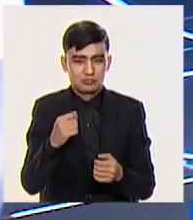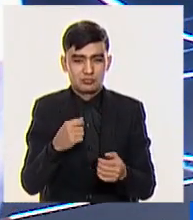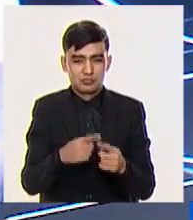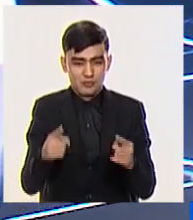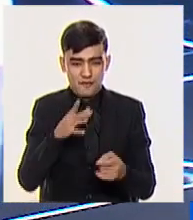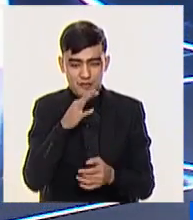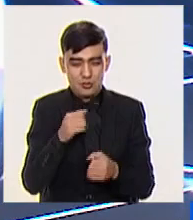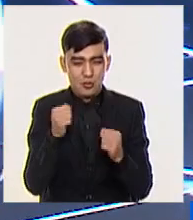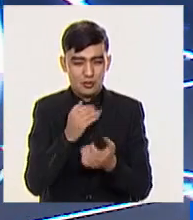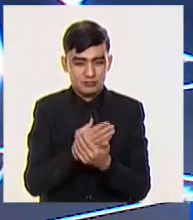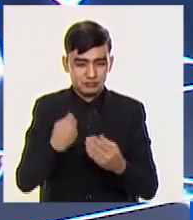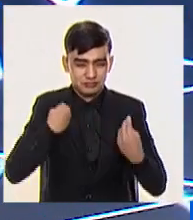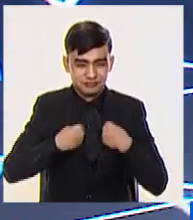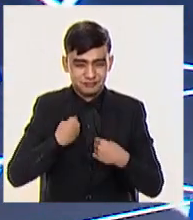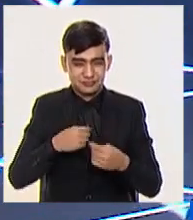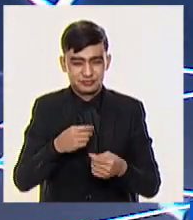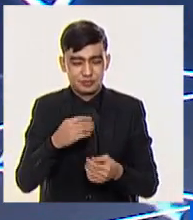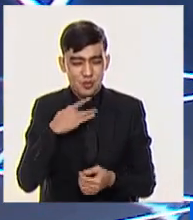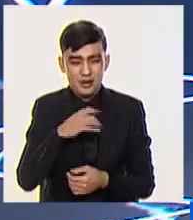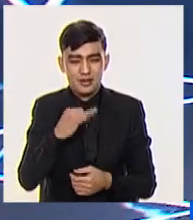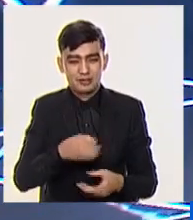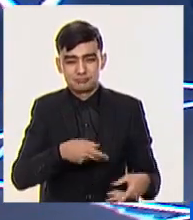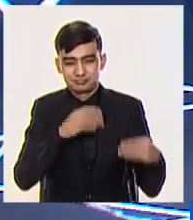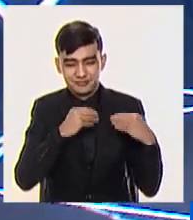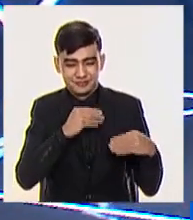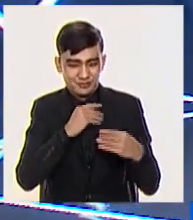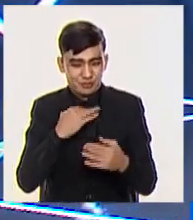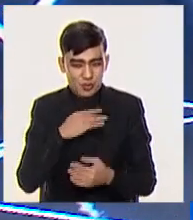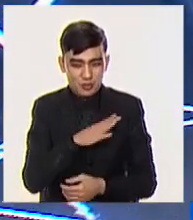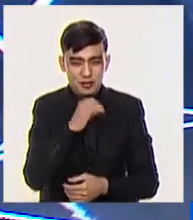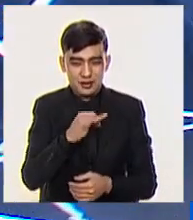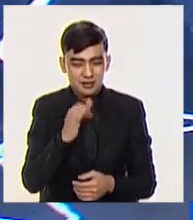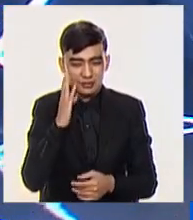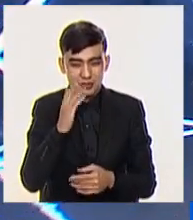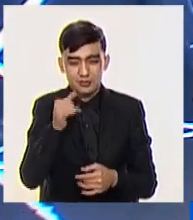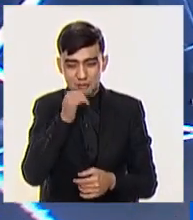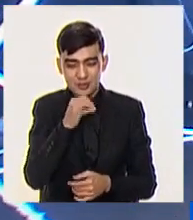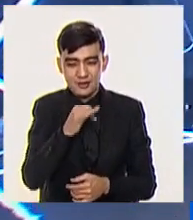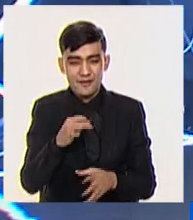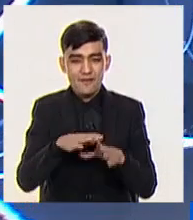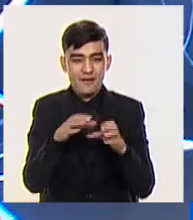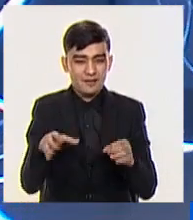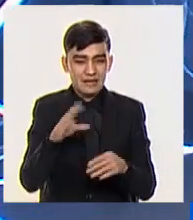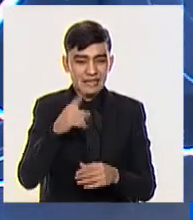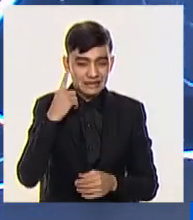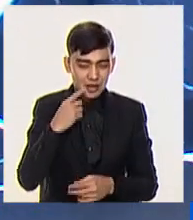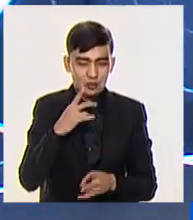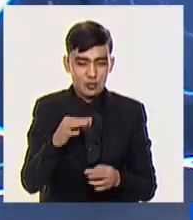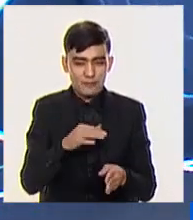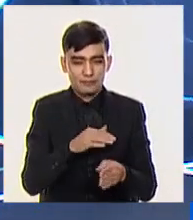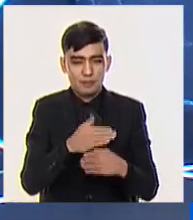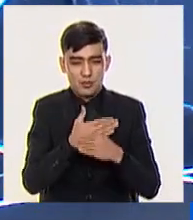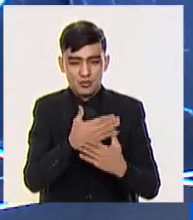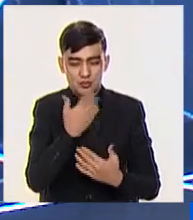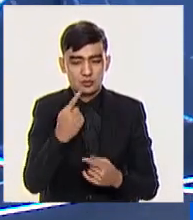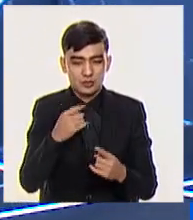жатыр. Қабат-қабат киініп, көрпенің үстіне көрпе жамылған жандардың жанайқайын жергілікті билік білсе де шарасыз күйде.